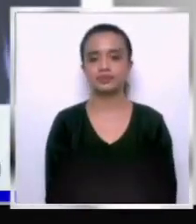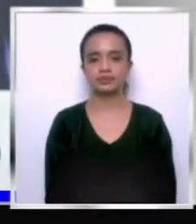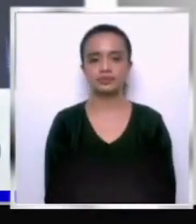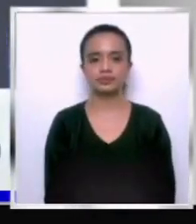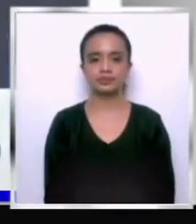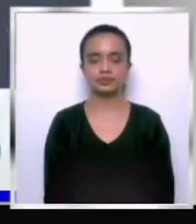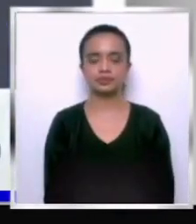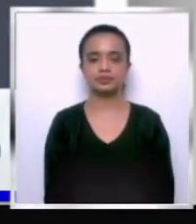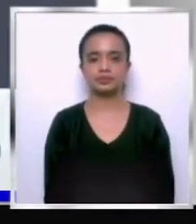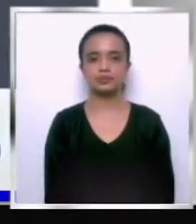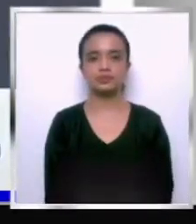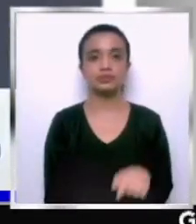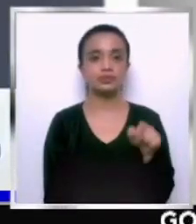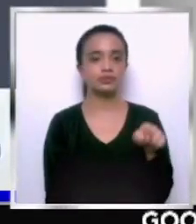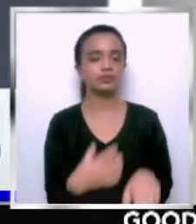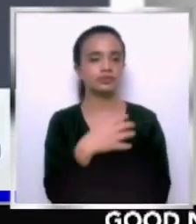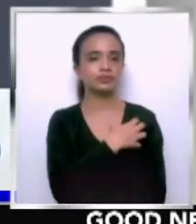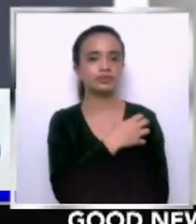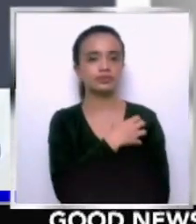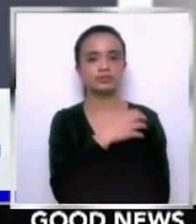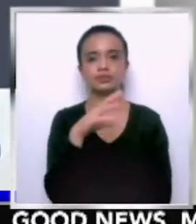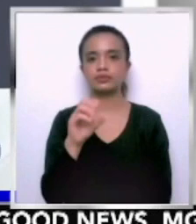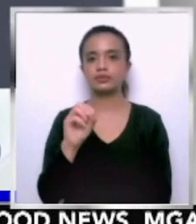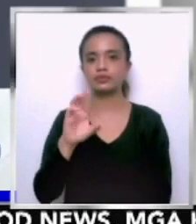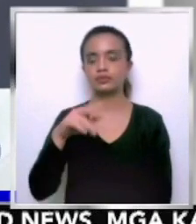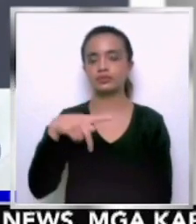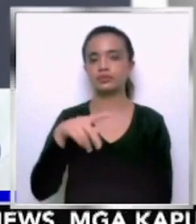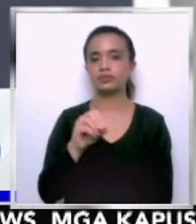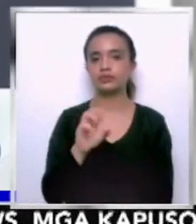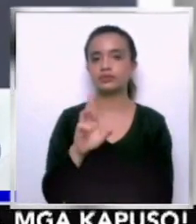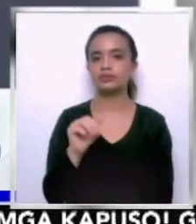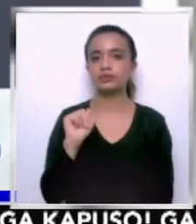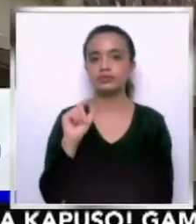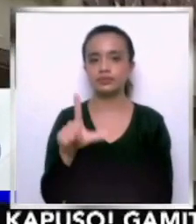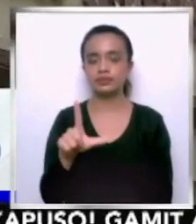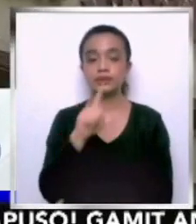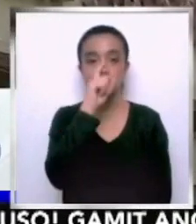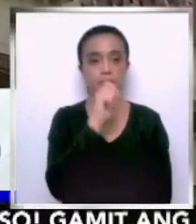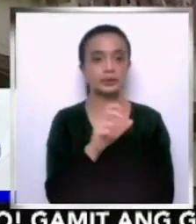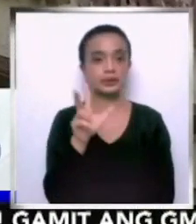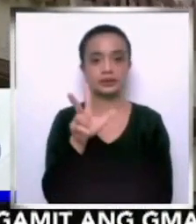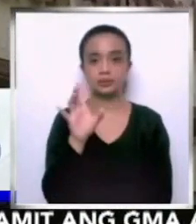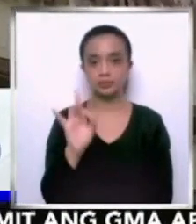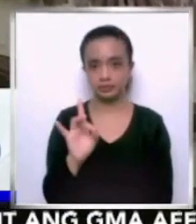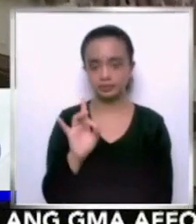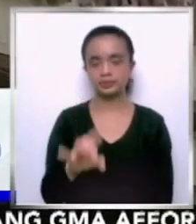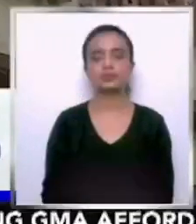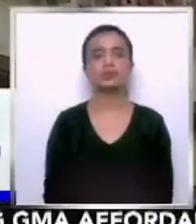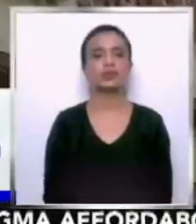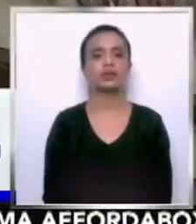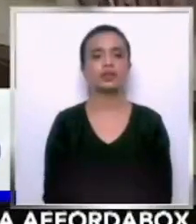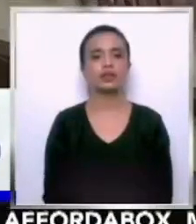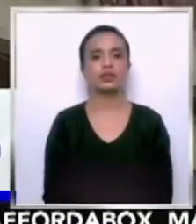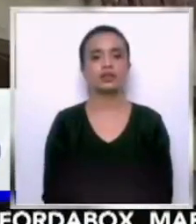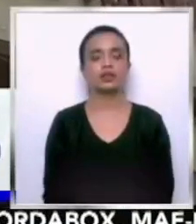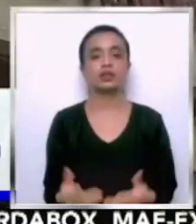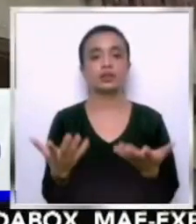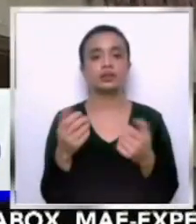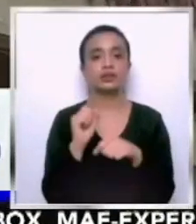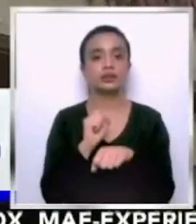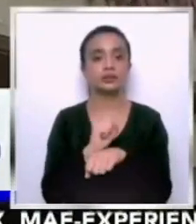Siya si Police Corporal Reynold Agabao Panaw, 38 anyos. Naka-assign bilang beat patroller sa